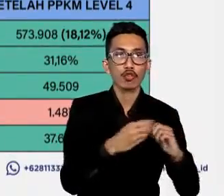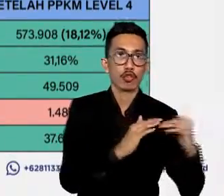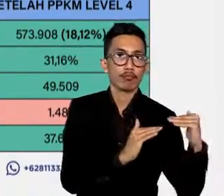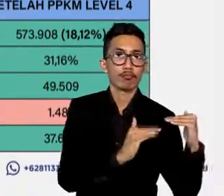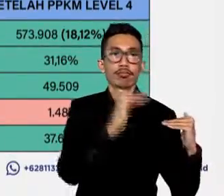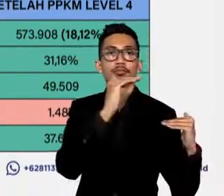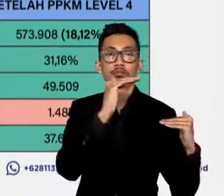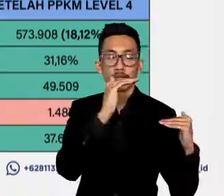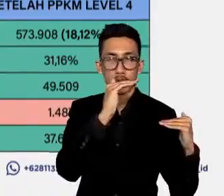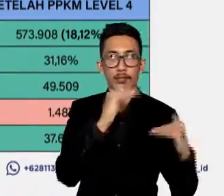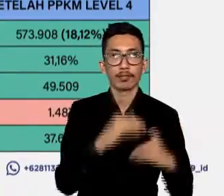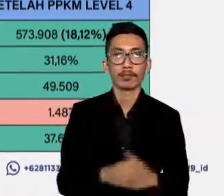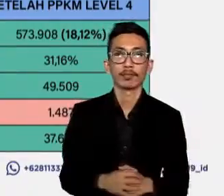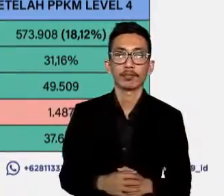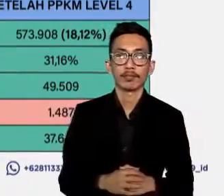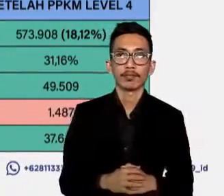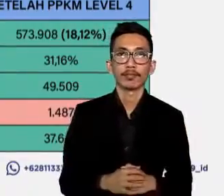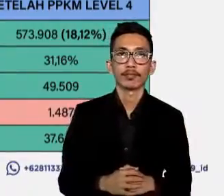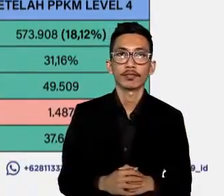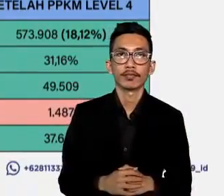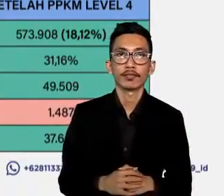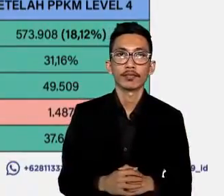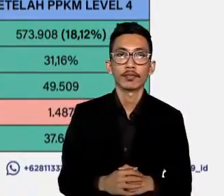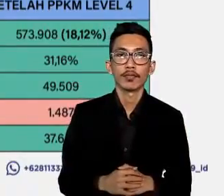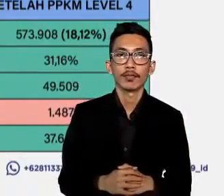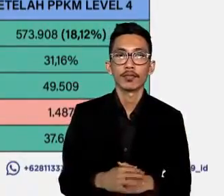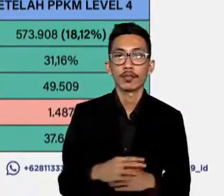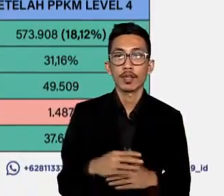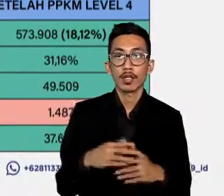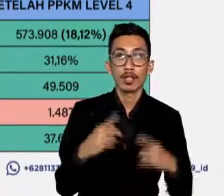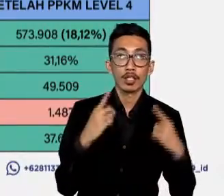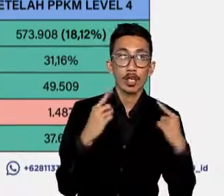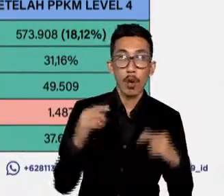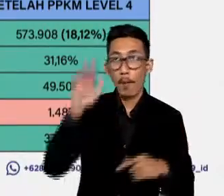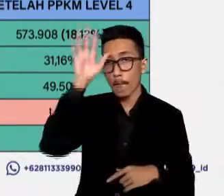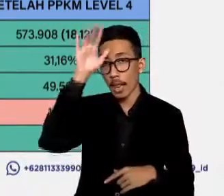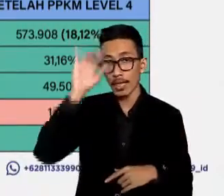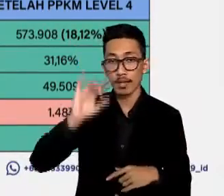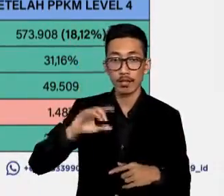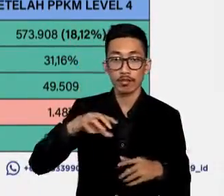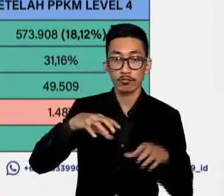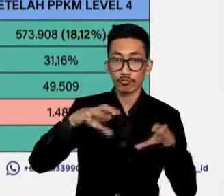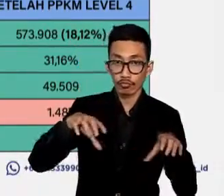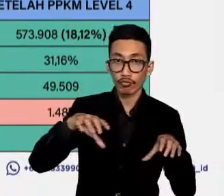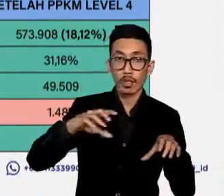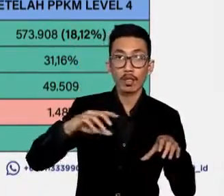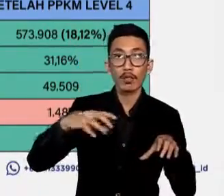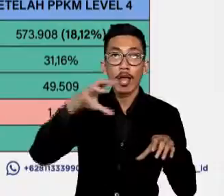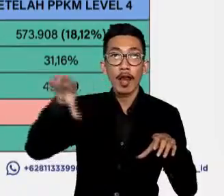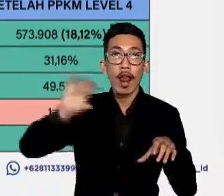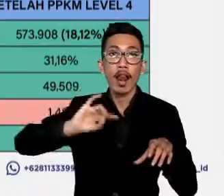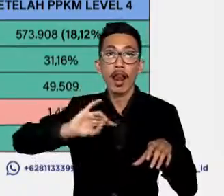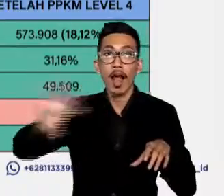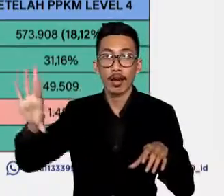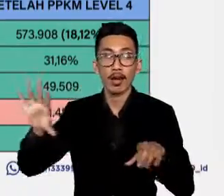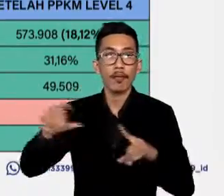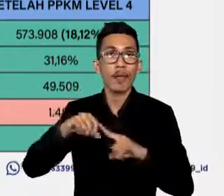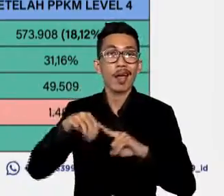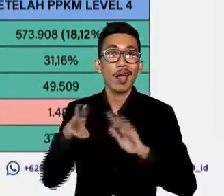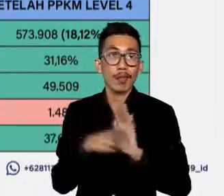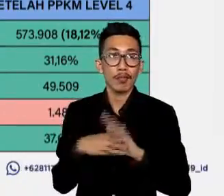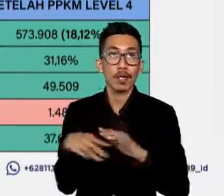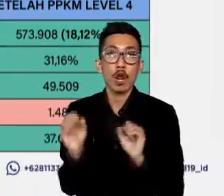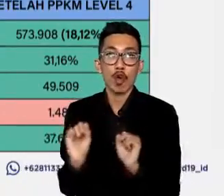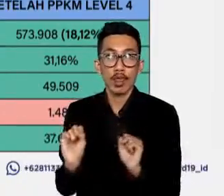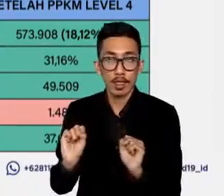namun jika dilihat pada provinsi non Jawa Bali ternyata pada minggu ketiga implementasi ppkm darurat